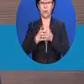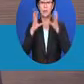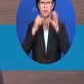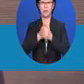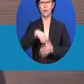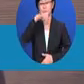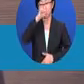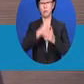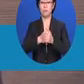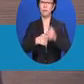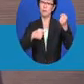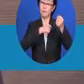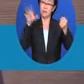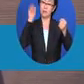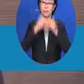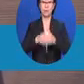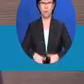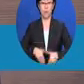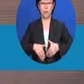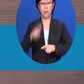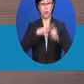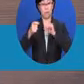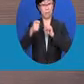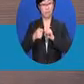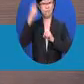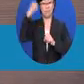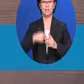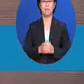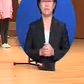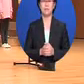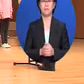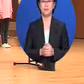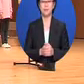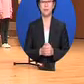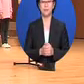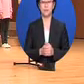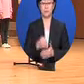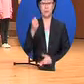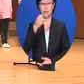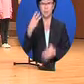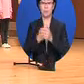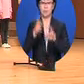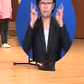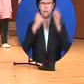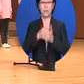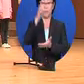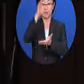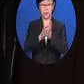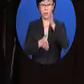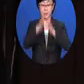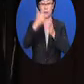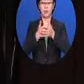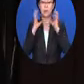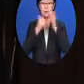그 상큼한 연주를 들으니까 봄이 우리 앞에 더 한 발짝 다가온 것 같네요. 삼성 디스플레이는 천안시